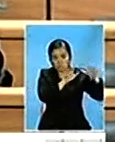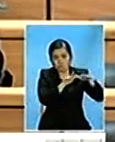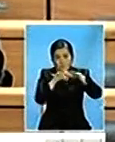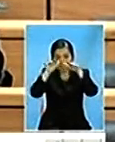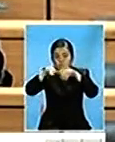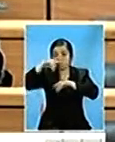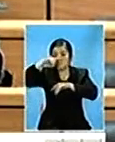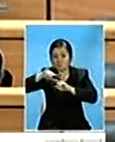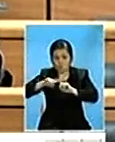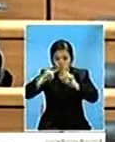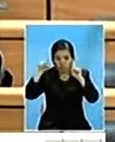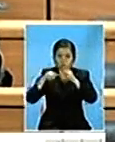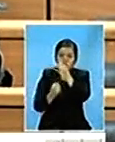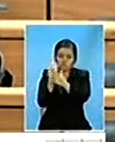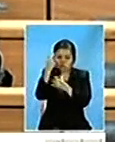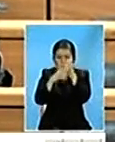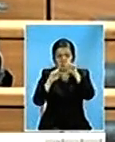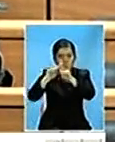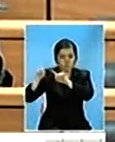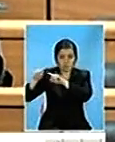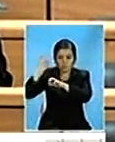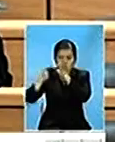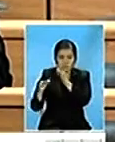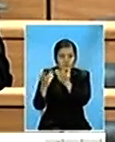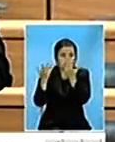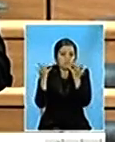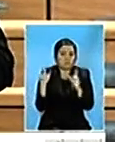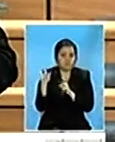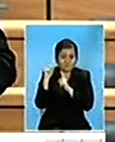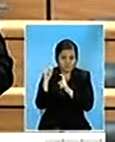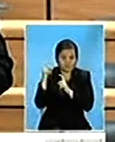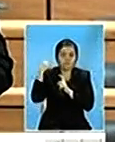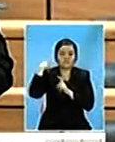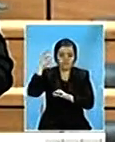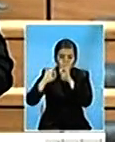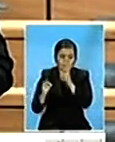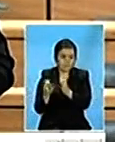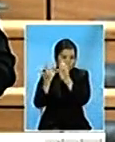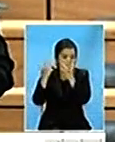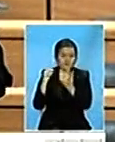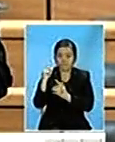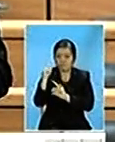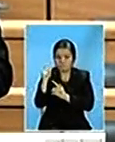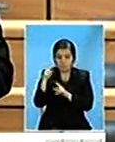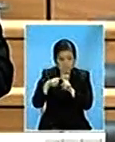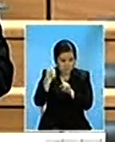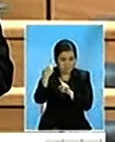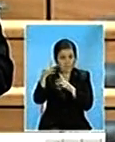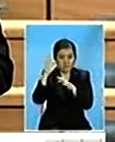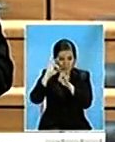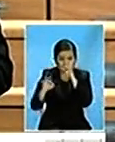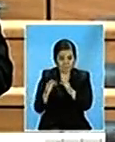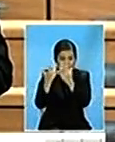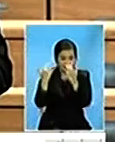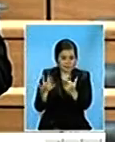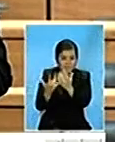งนี้ไม่มีความปลอดภัยสำหรับสัตว์เหล่านี้อีกแล้วเพราะว่าไฟไหม้พรุควนเคร่งเป็นเดือน